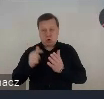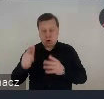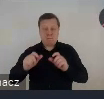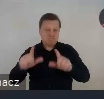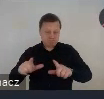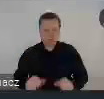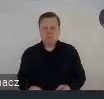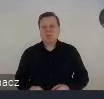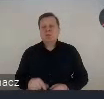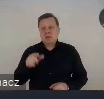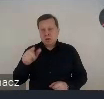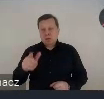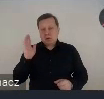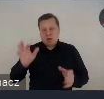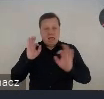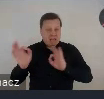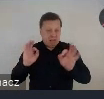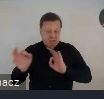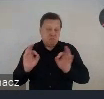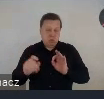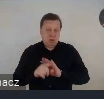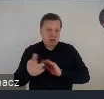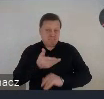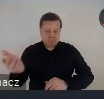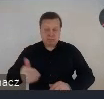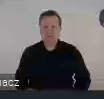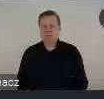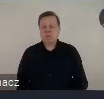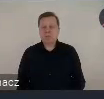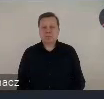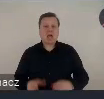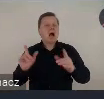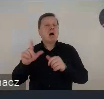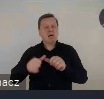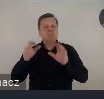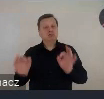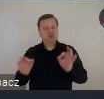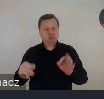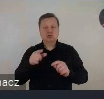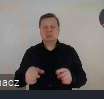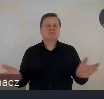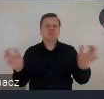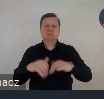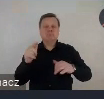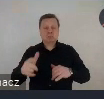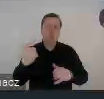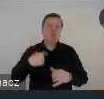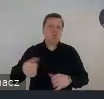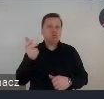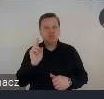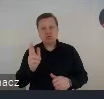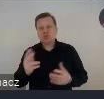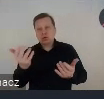które mogą być przydatne. Oczywiście w dzisiejszym webinarium mogą brać udział też osoby